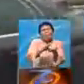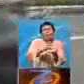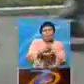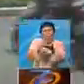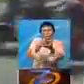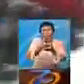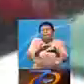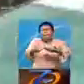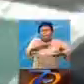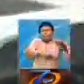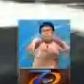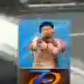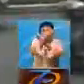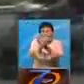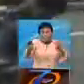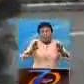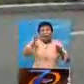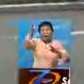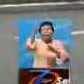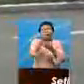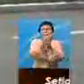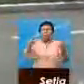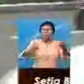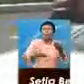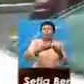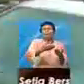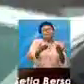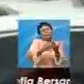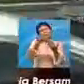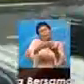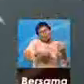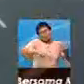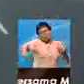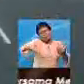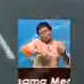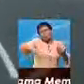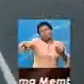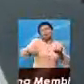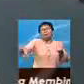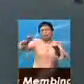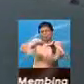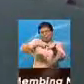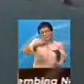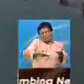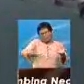perdagangan bebas guangzi chincho akan menyediakan kemudahan logistik pelepasan dan pendaftaran